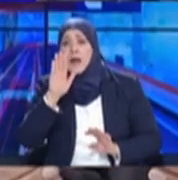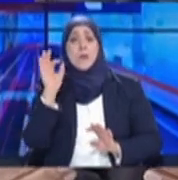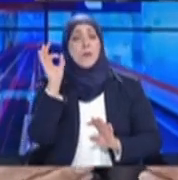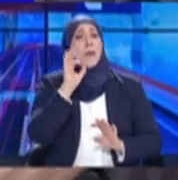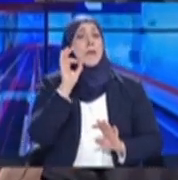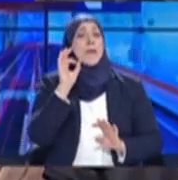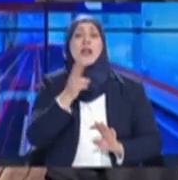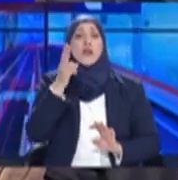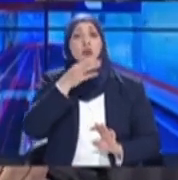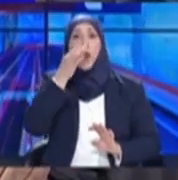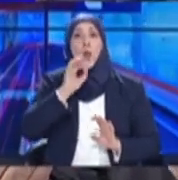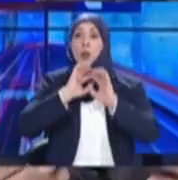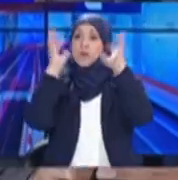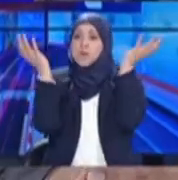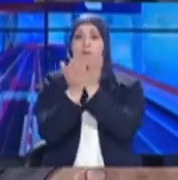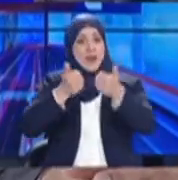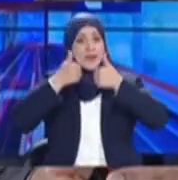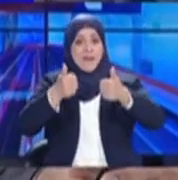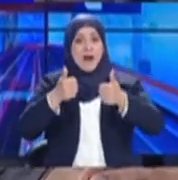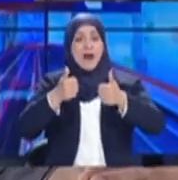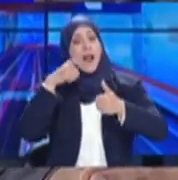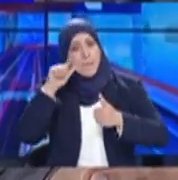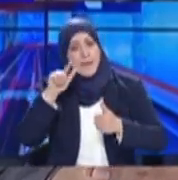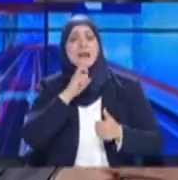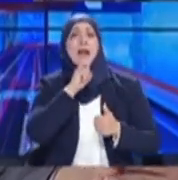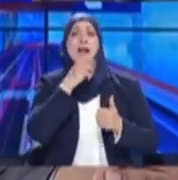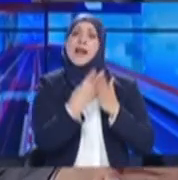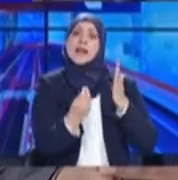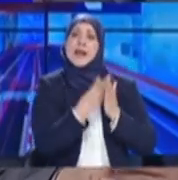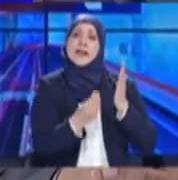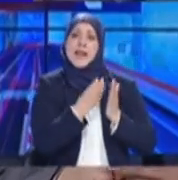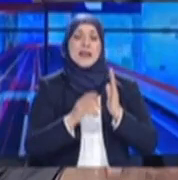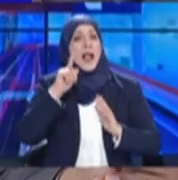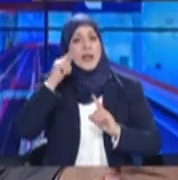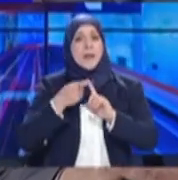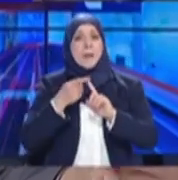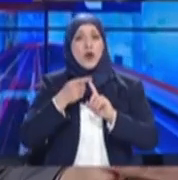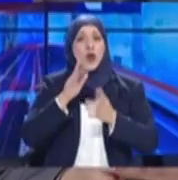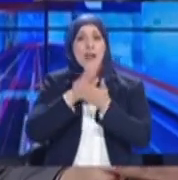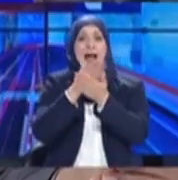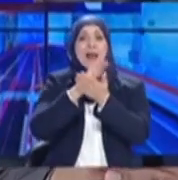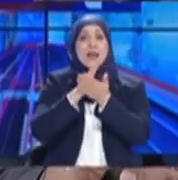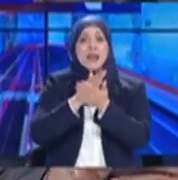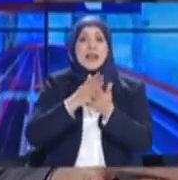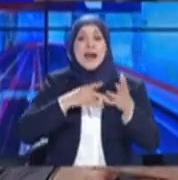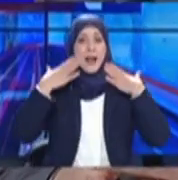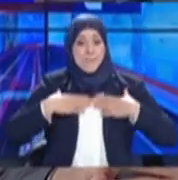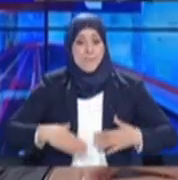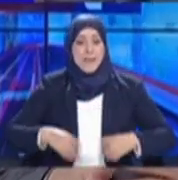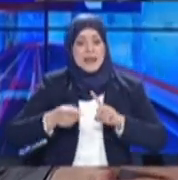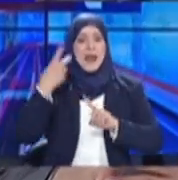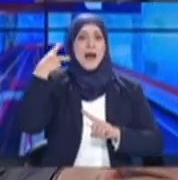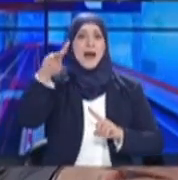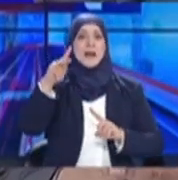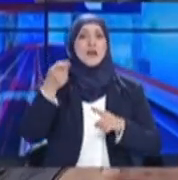يعني لازم توفير ال ال ال ال ال المعدات المتع السلامه والوقايه باعداد